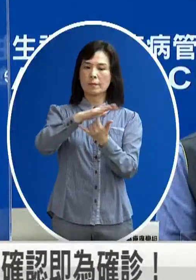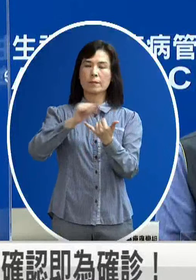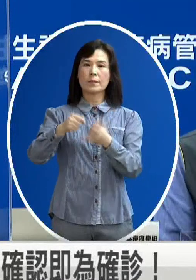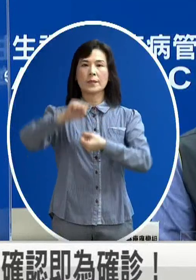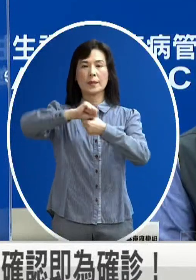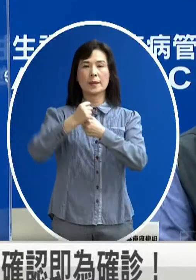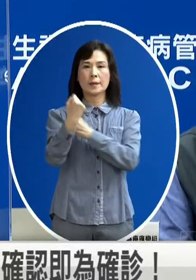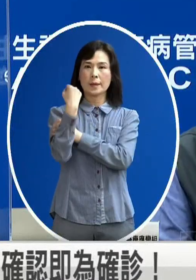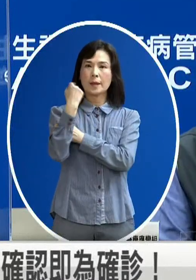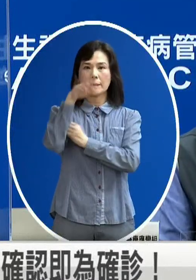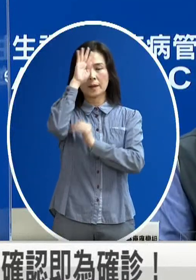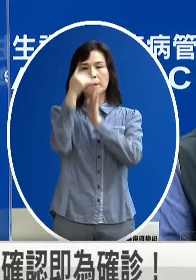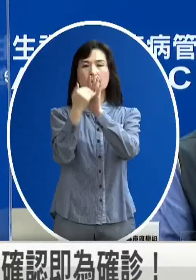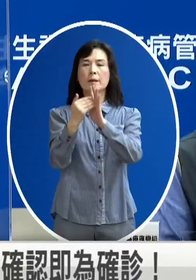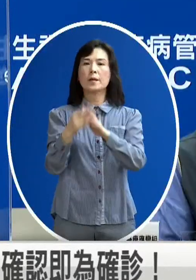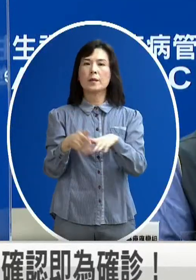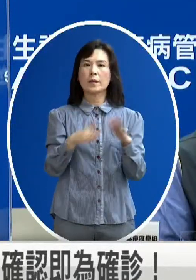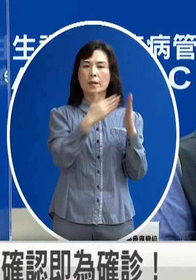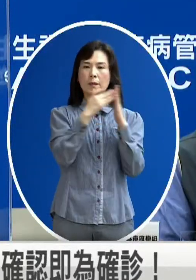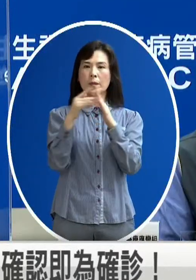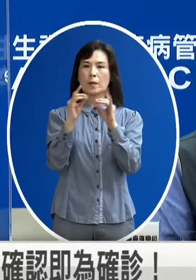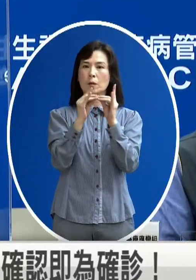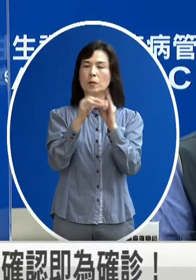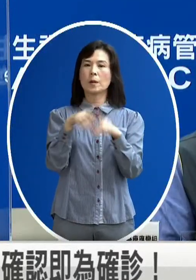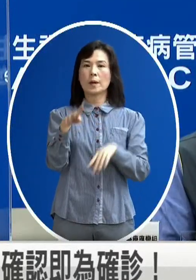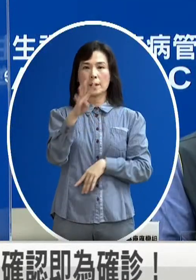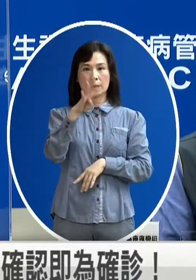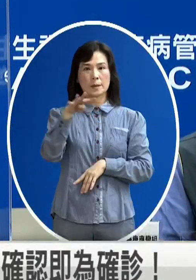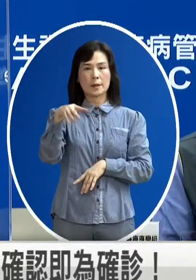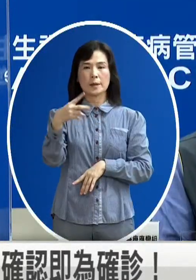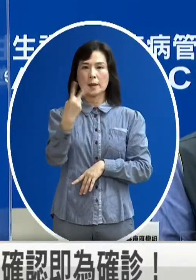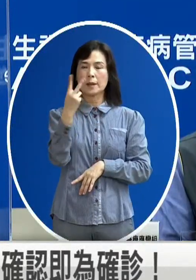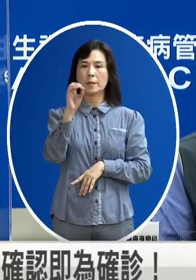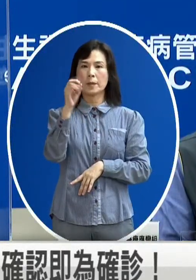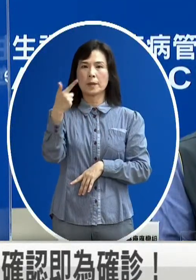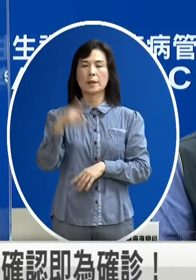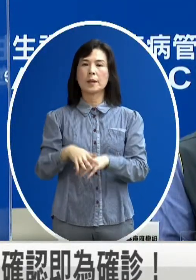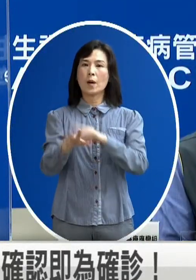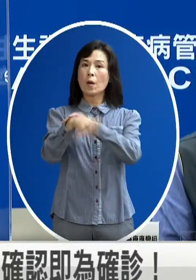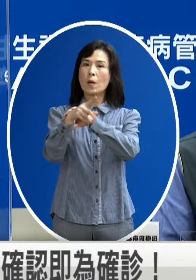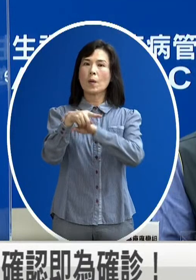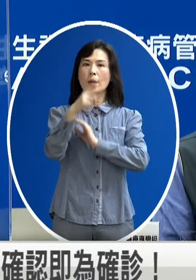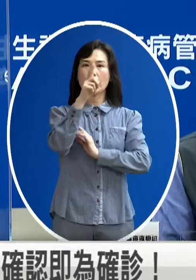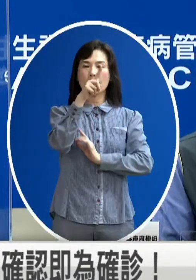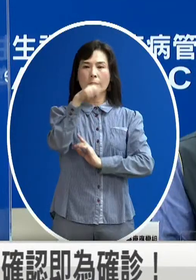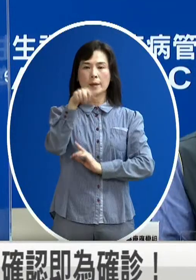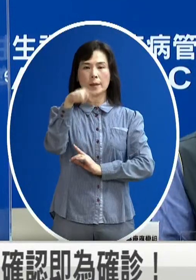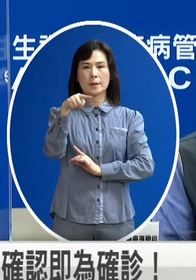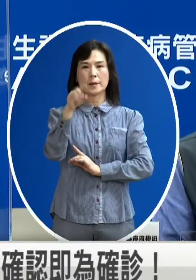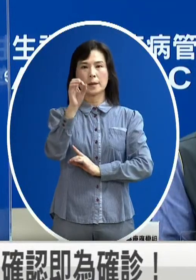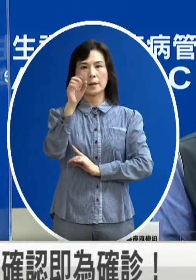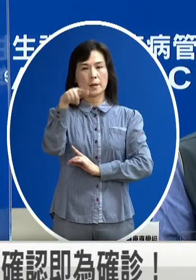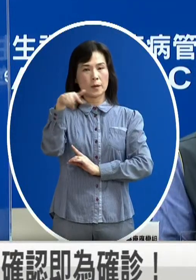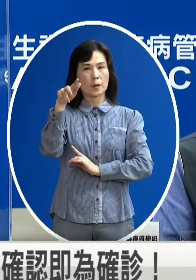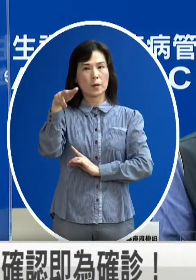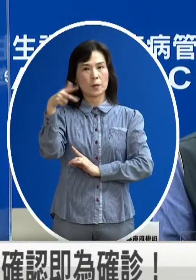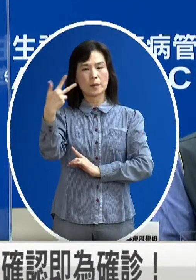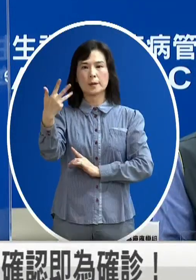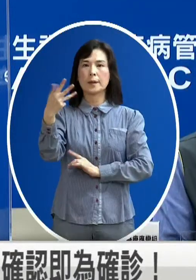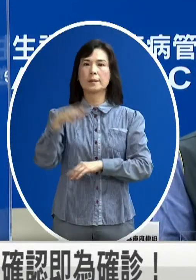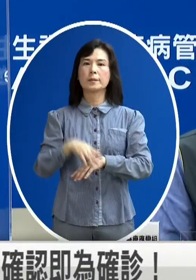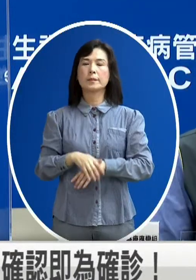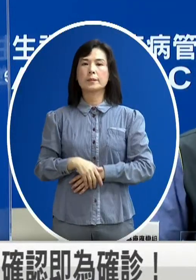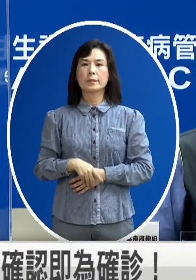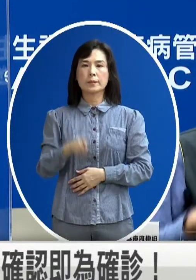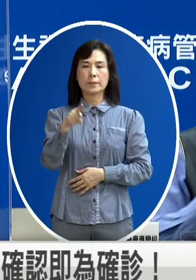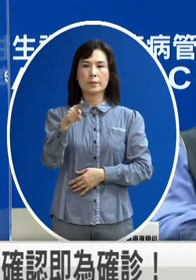加强型防疫旅馆有4206床，那空床是1363，空床率32.4%，那专